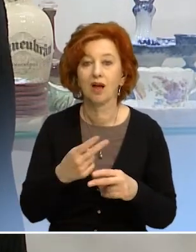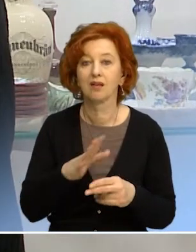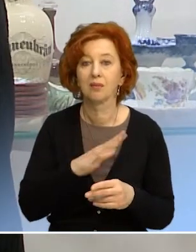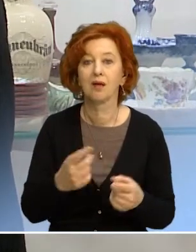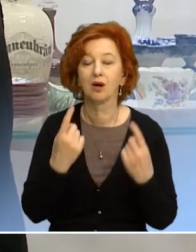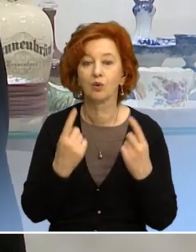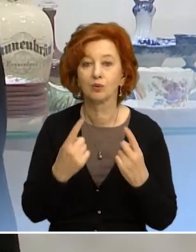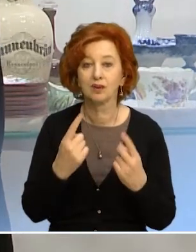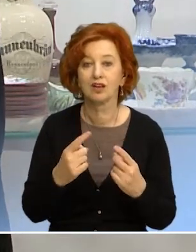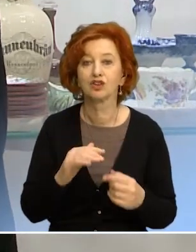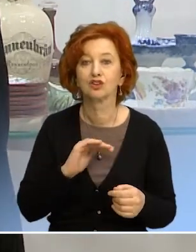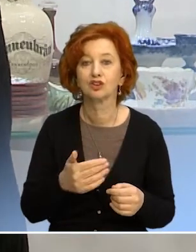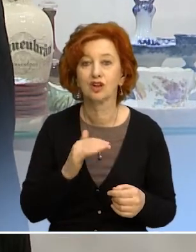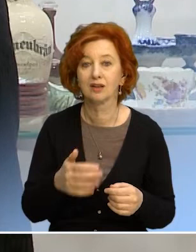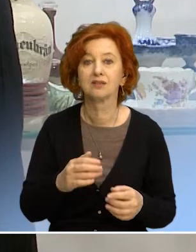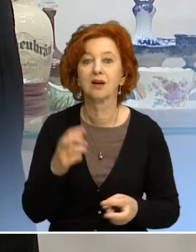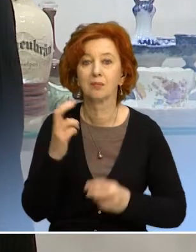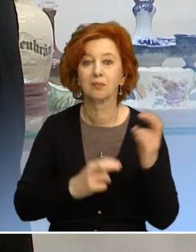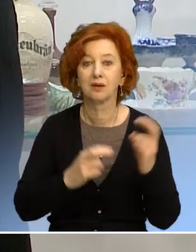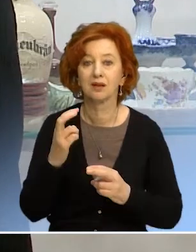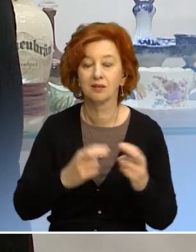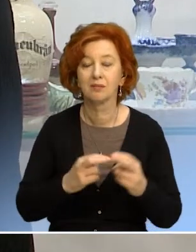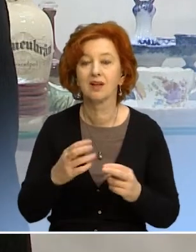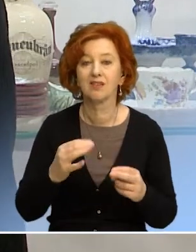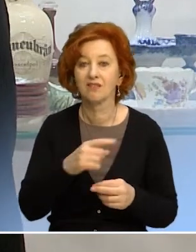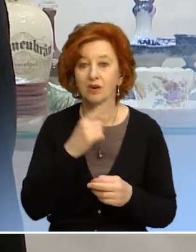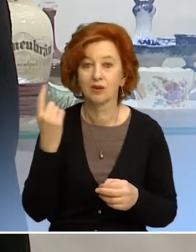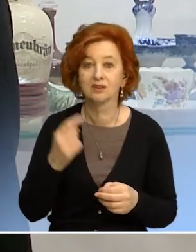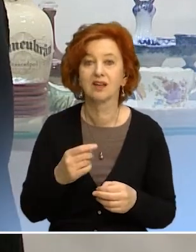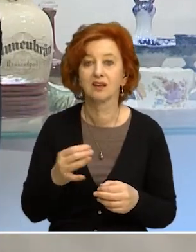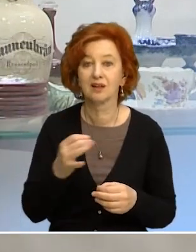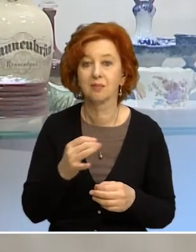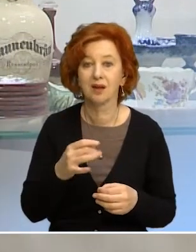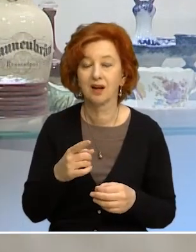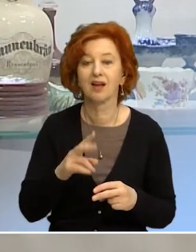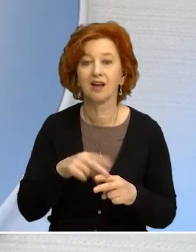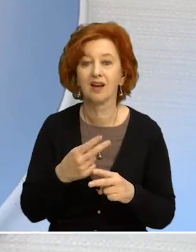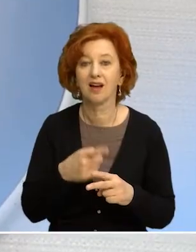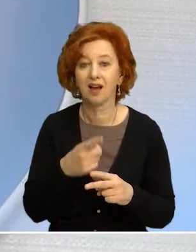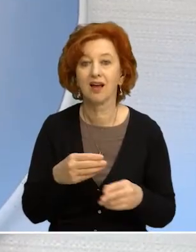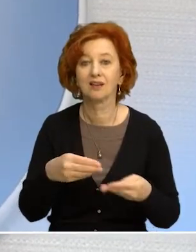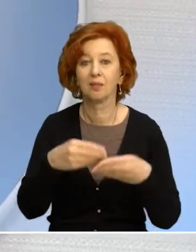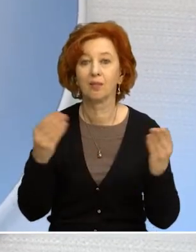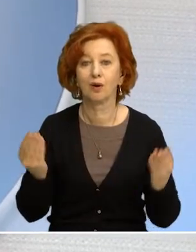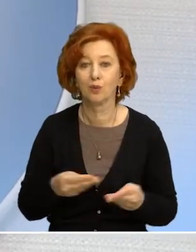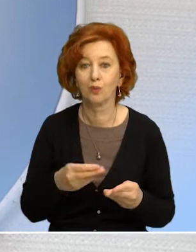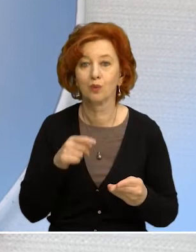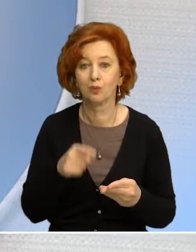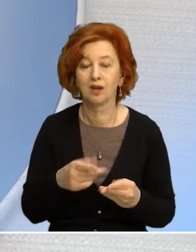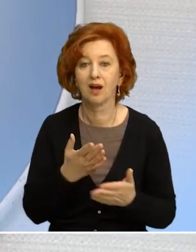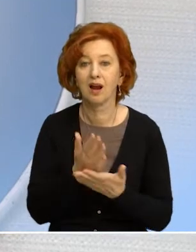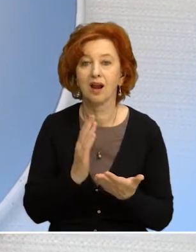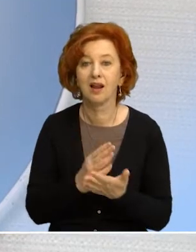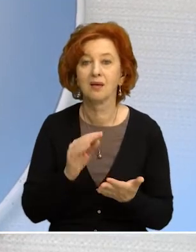Это было крупнейшее частное предприятие по выпуску фарфора в Российской империи. И вот этот образец блюда с